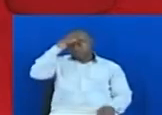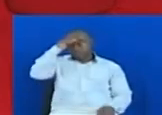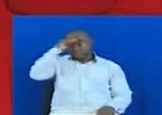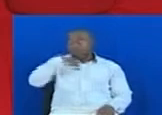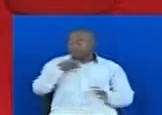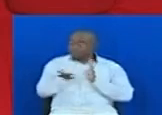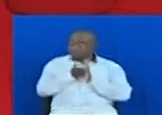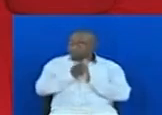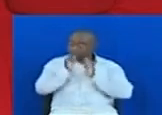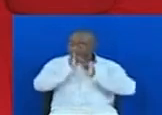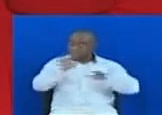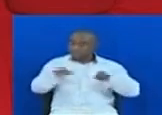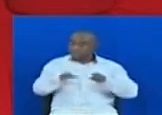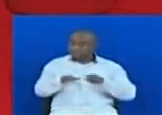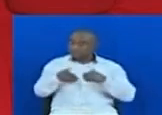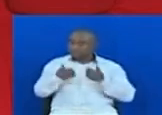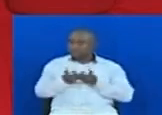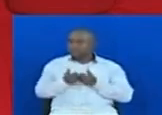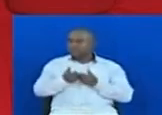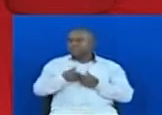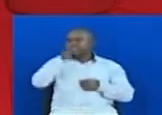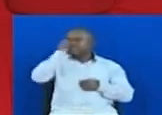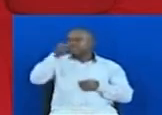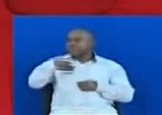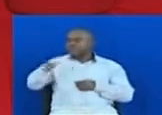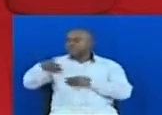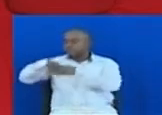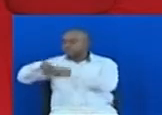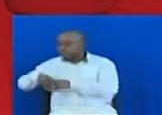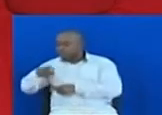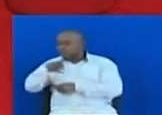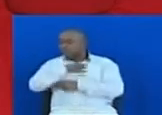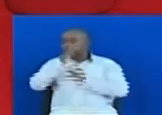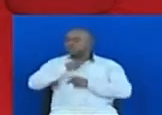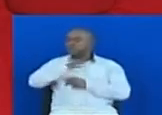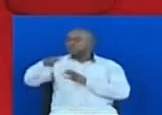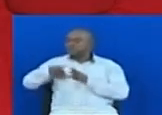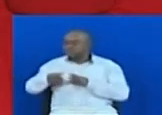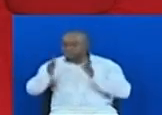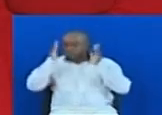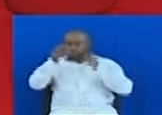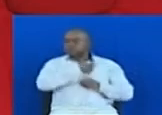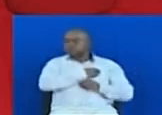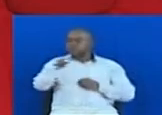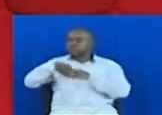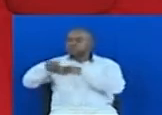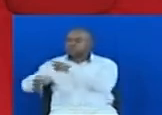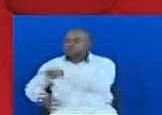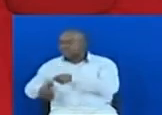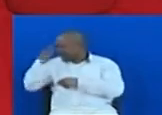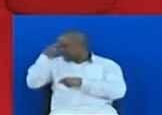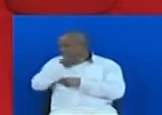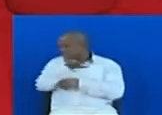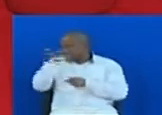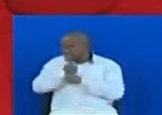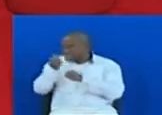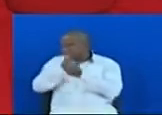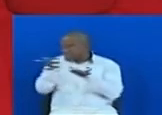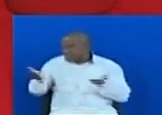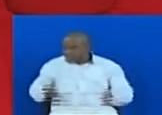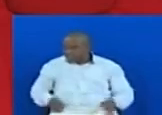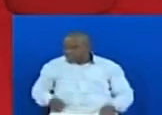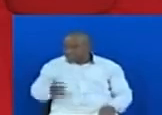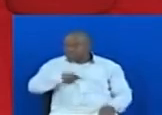mitandaoni, Spika ameenda kusalimia, Waziri Mkuu ameenda kusalimia, Mheshimiwa Rais amesema hivi, hamna kazi eh?